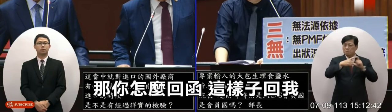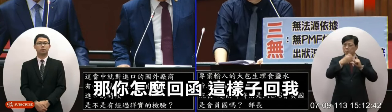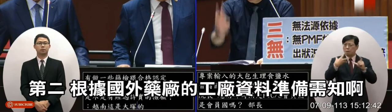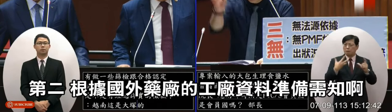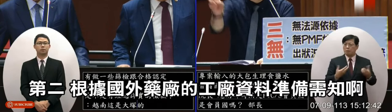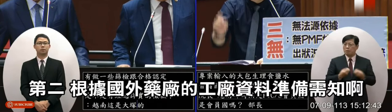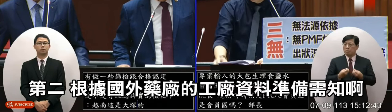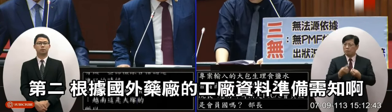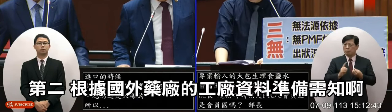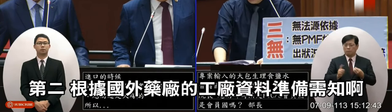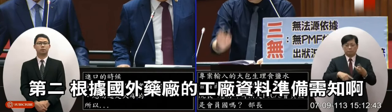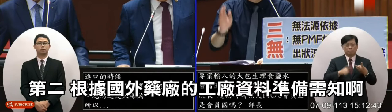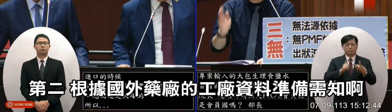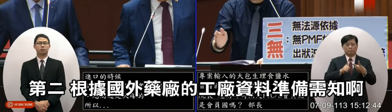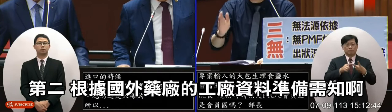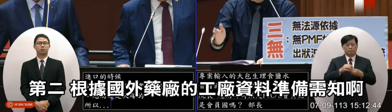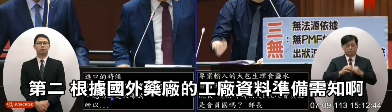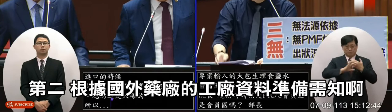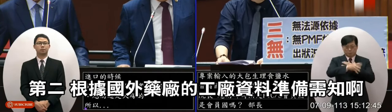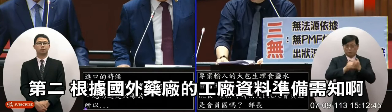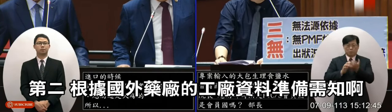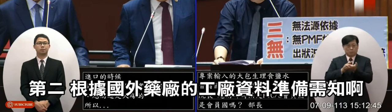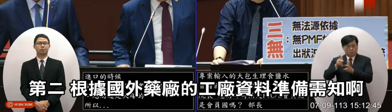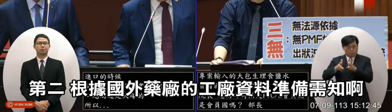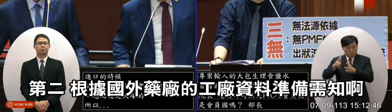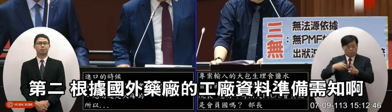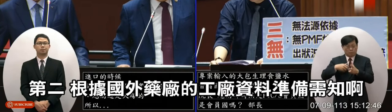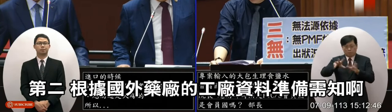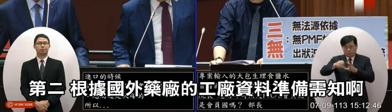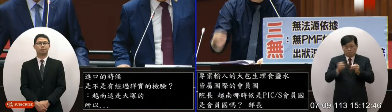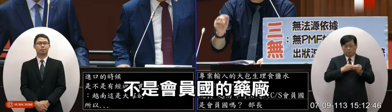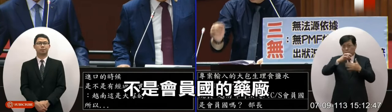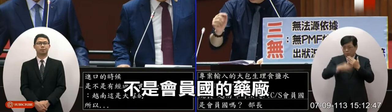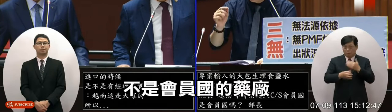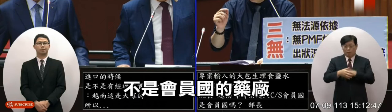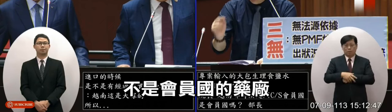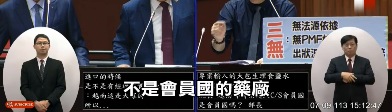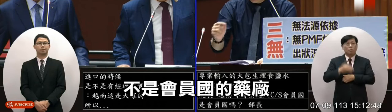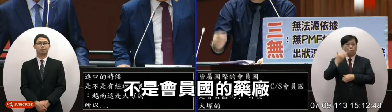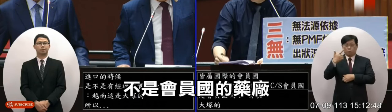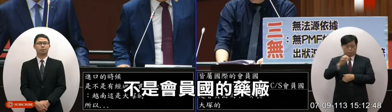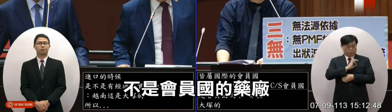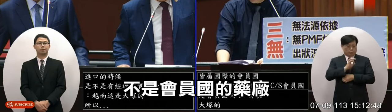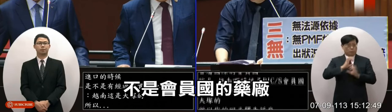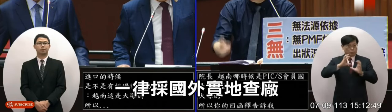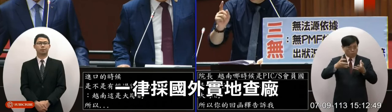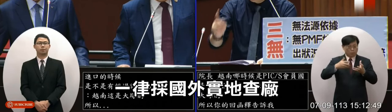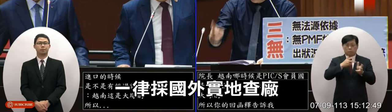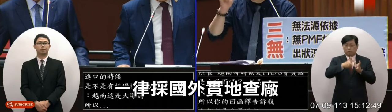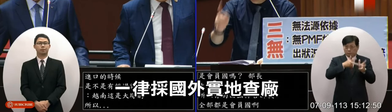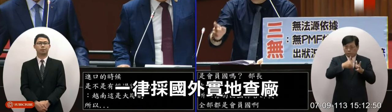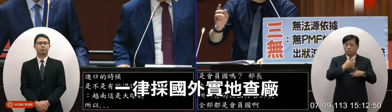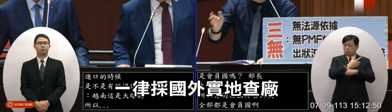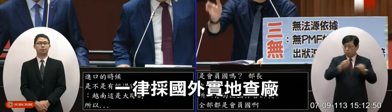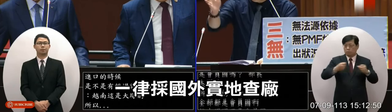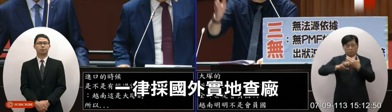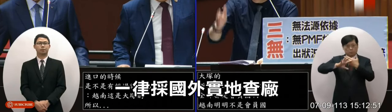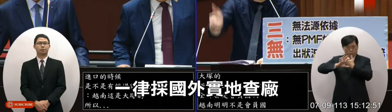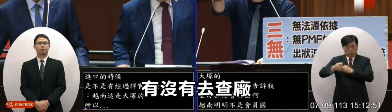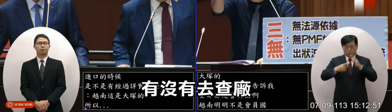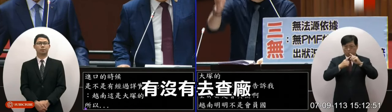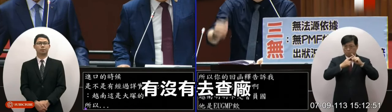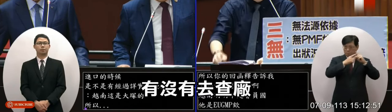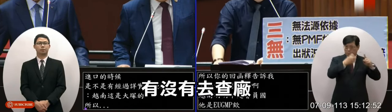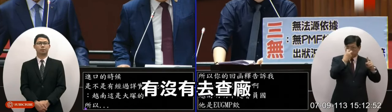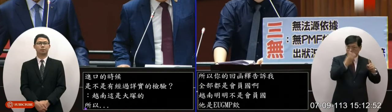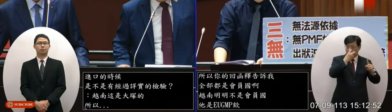我？第二，根据国外药厂的工厂资料准备须知啊，不是会员国的药厂一律采国外实地查厂，